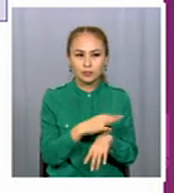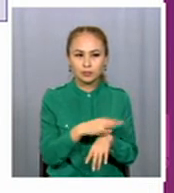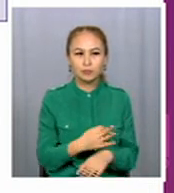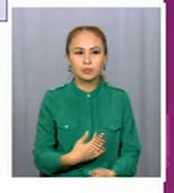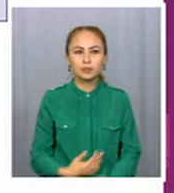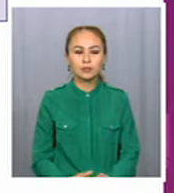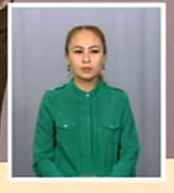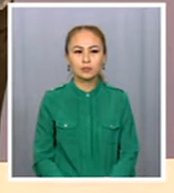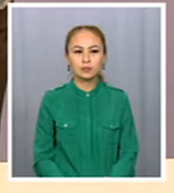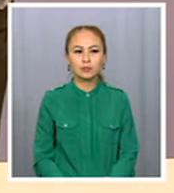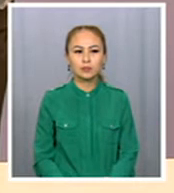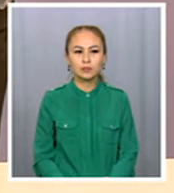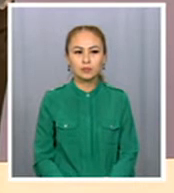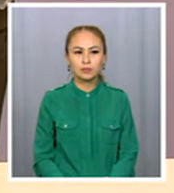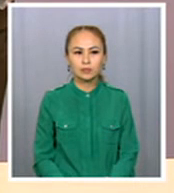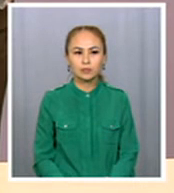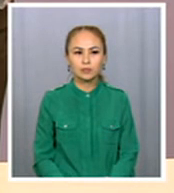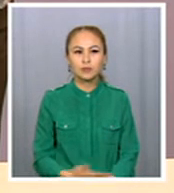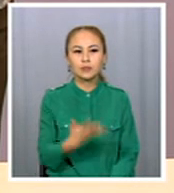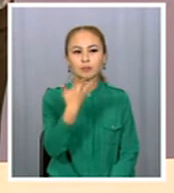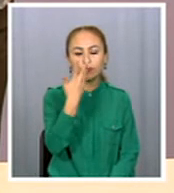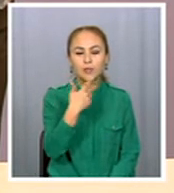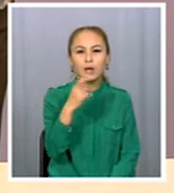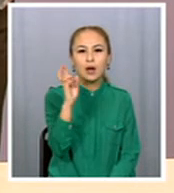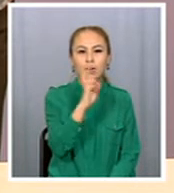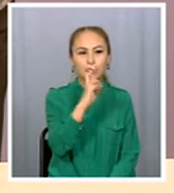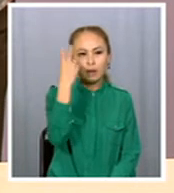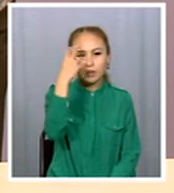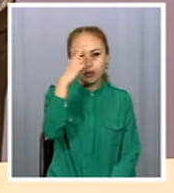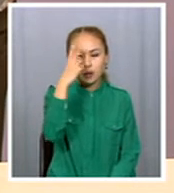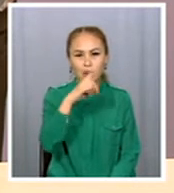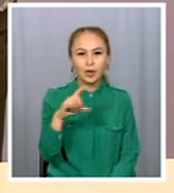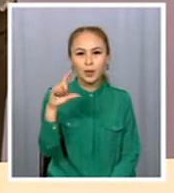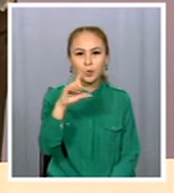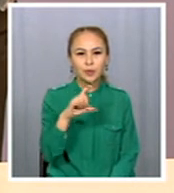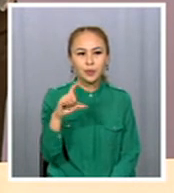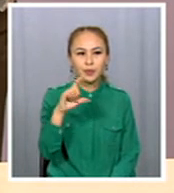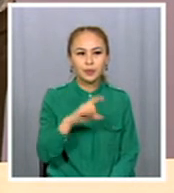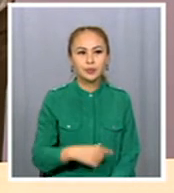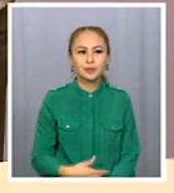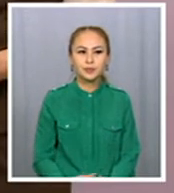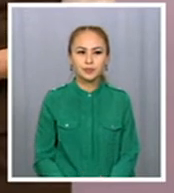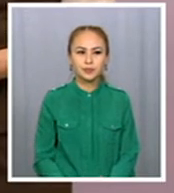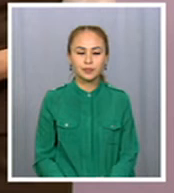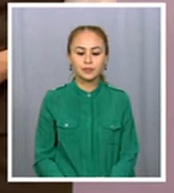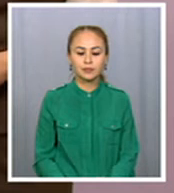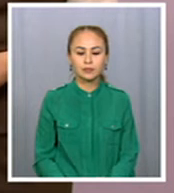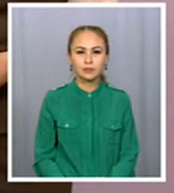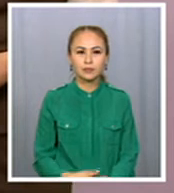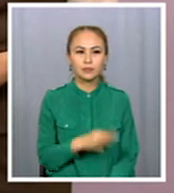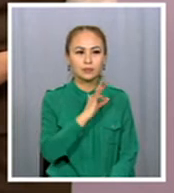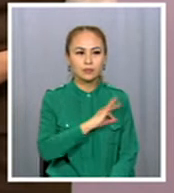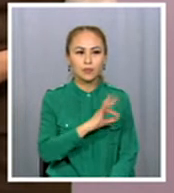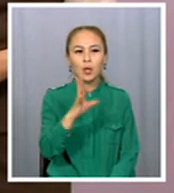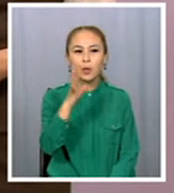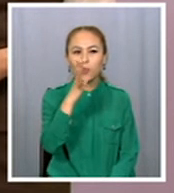700 километр. Түсі ақ, қара, көк.